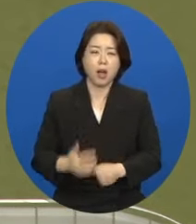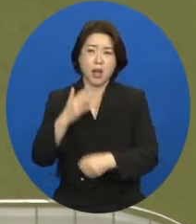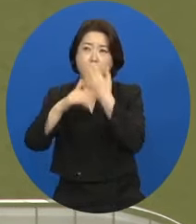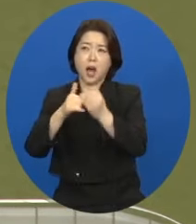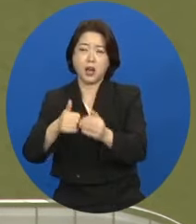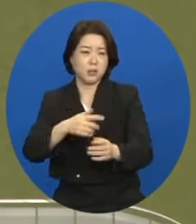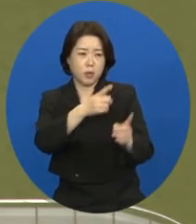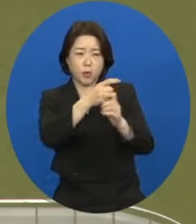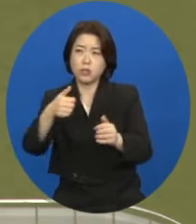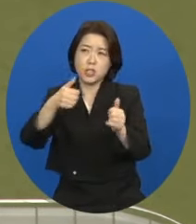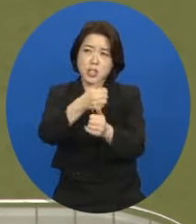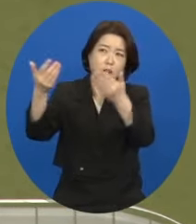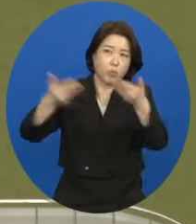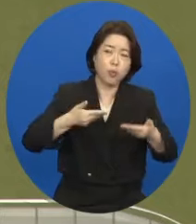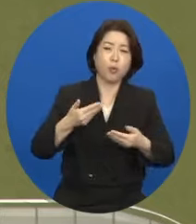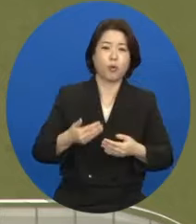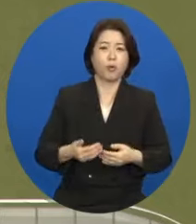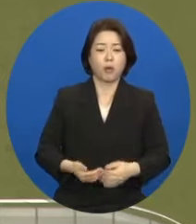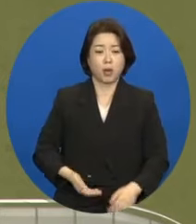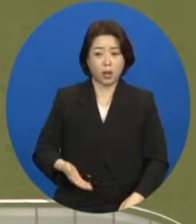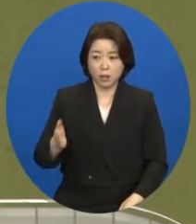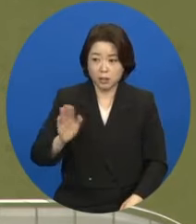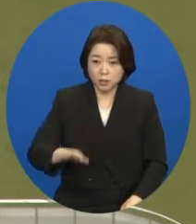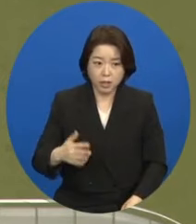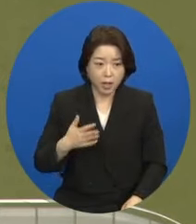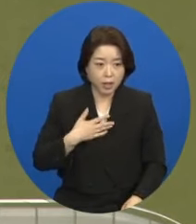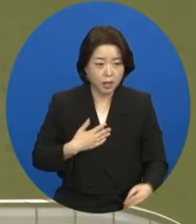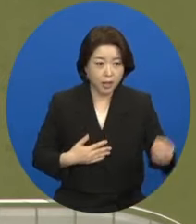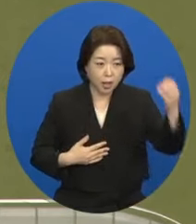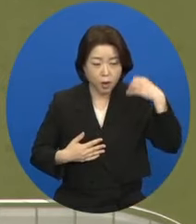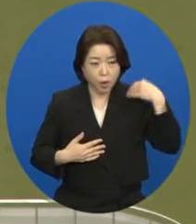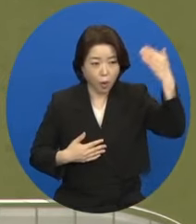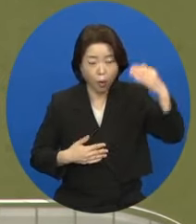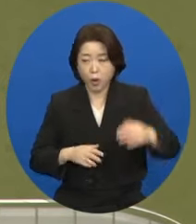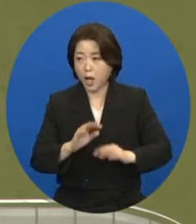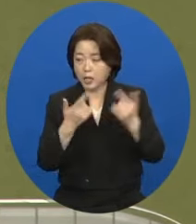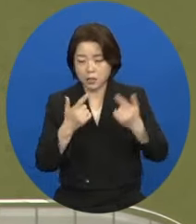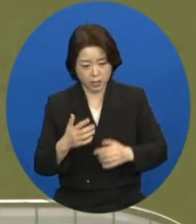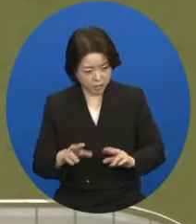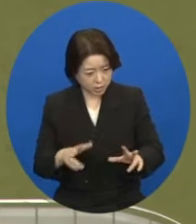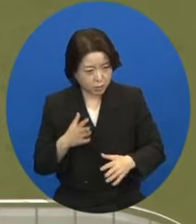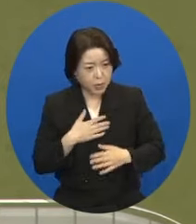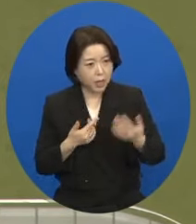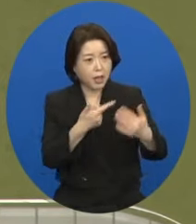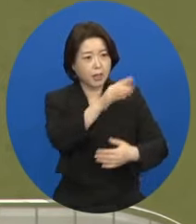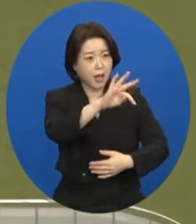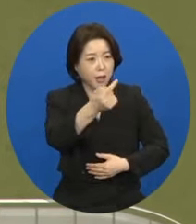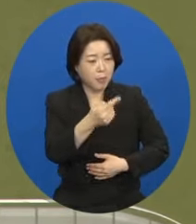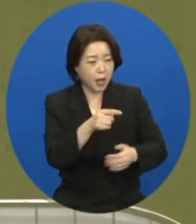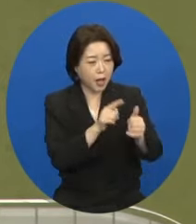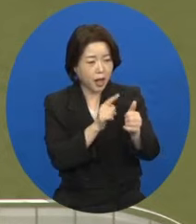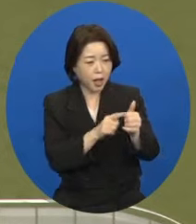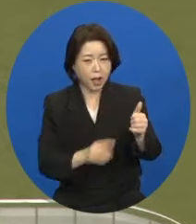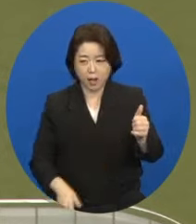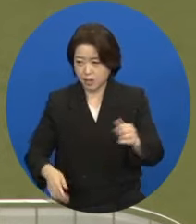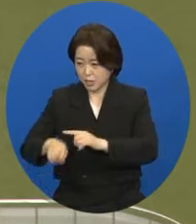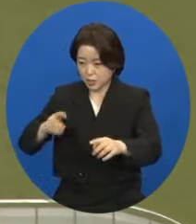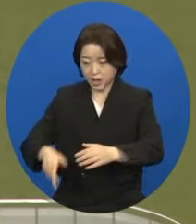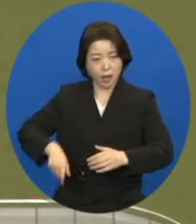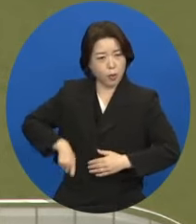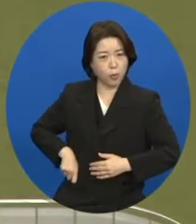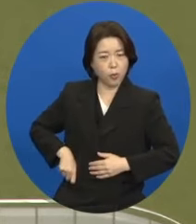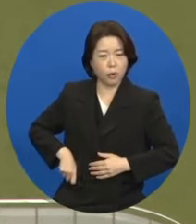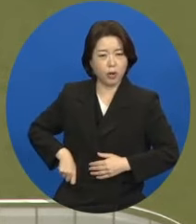이겨주셨지. 근데 어느덧 골리앗이 아니라 이제는 나발이라는 자를 죽인다고 칼을 차고 사울을